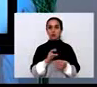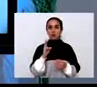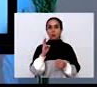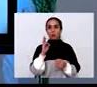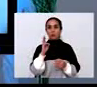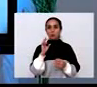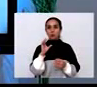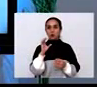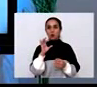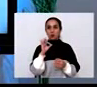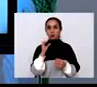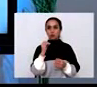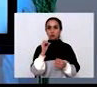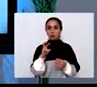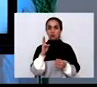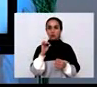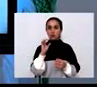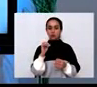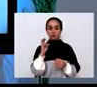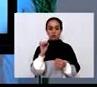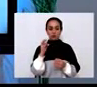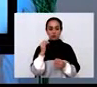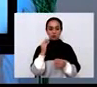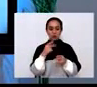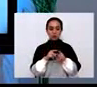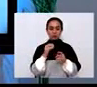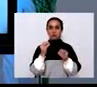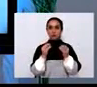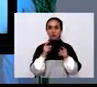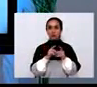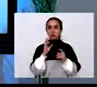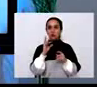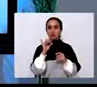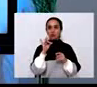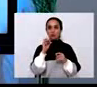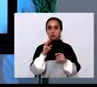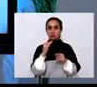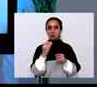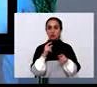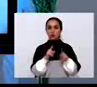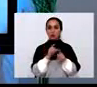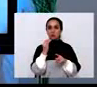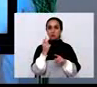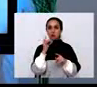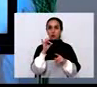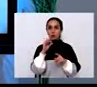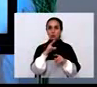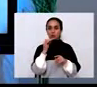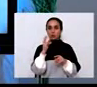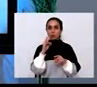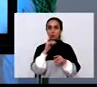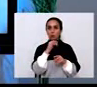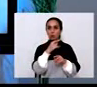Проказница-мартышка, осел, козел да косолапый мишка затеяли сыграть квартет. У нас однородные